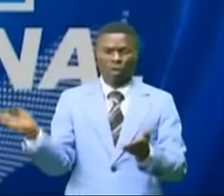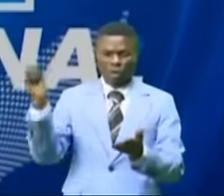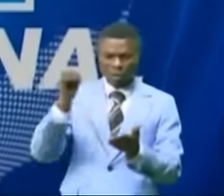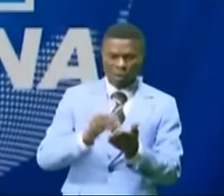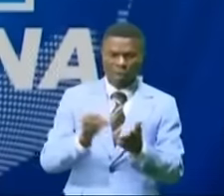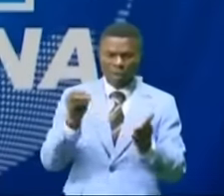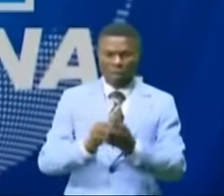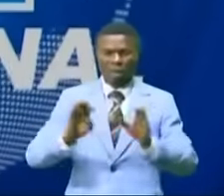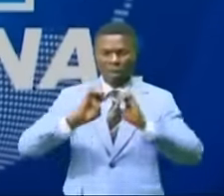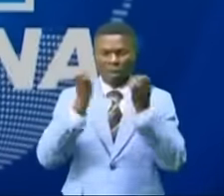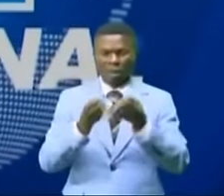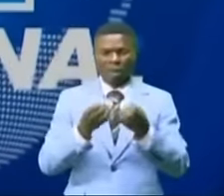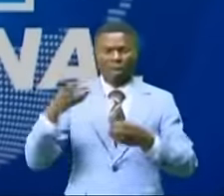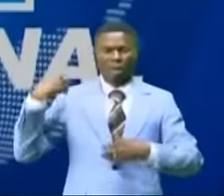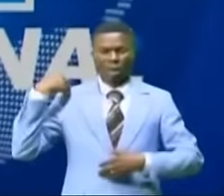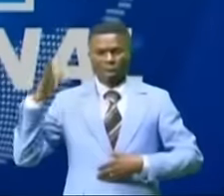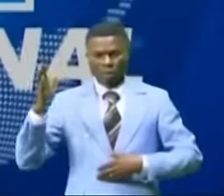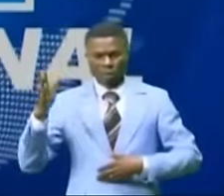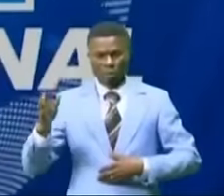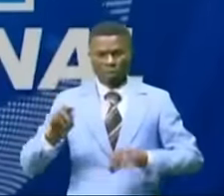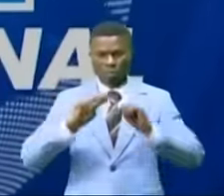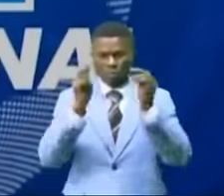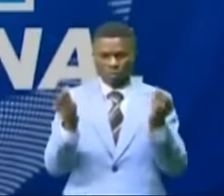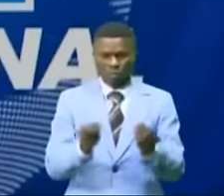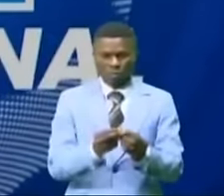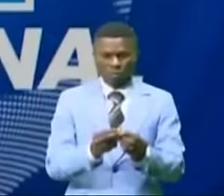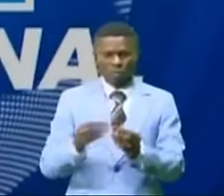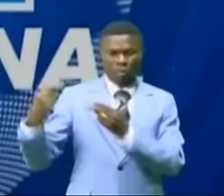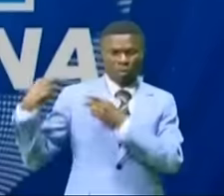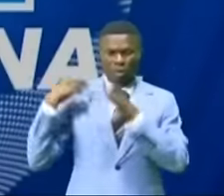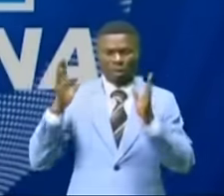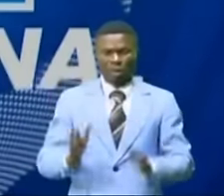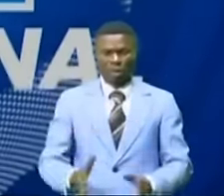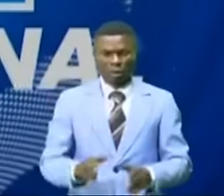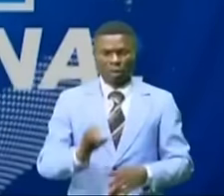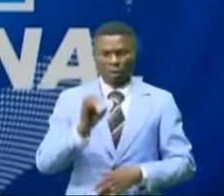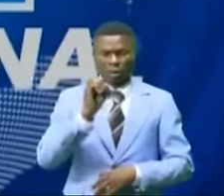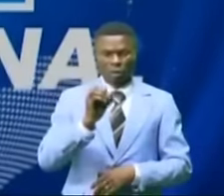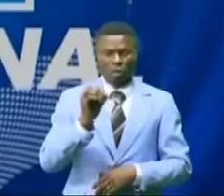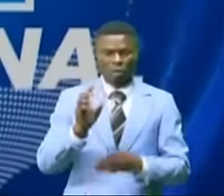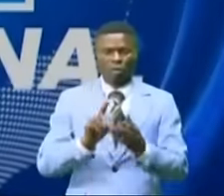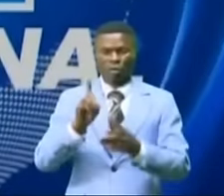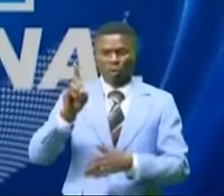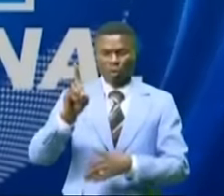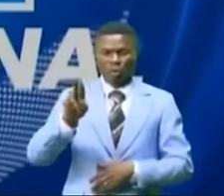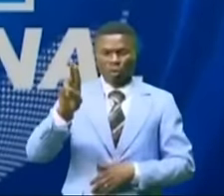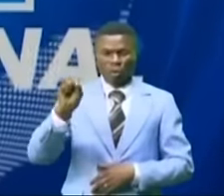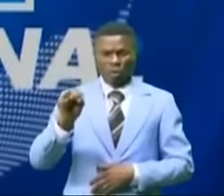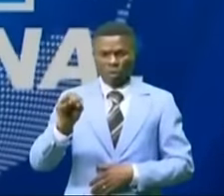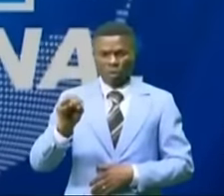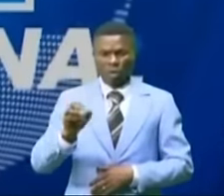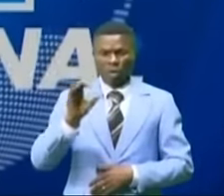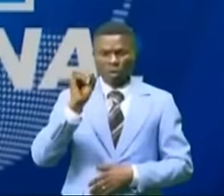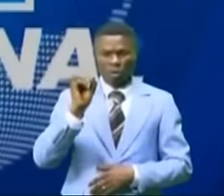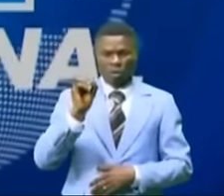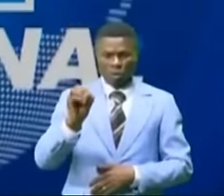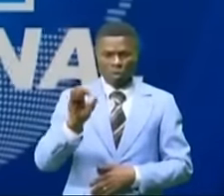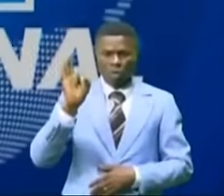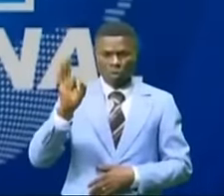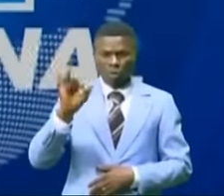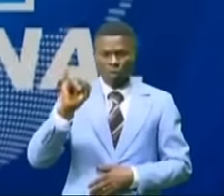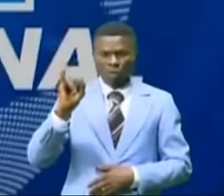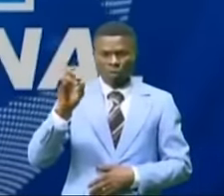réunification des entreprises publiques regroupant les responsables de l'Office de douane et accises, OFIDA, en sigle,